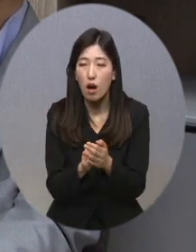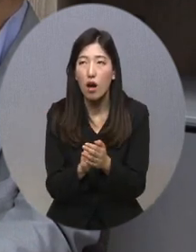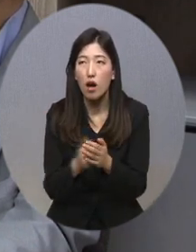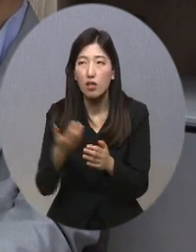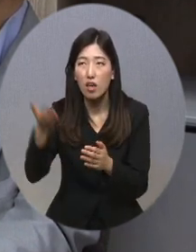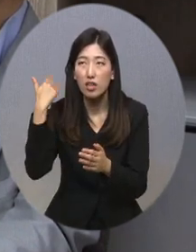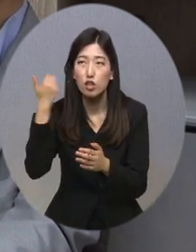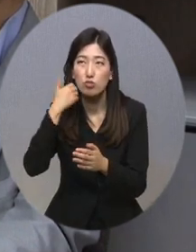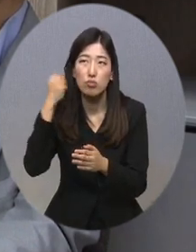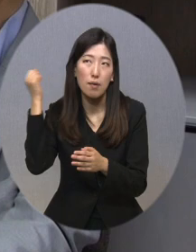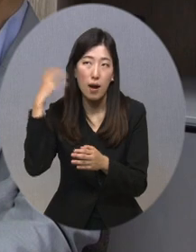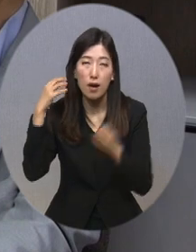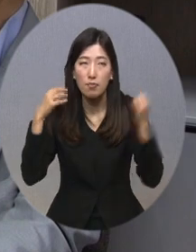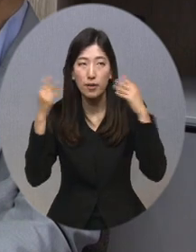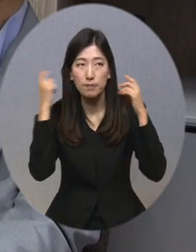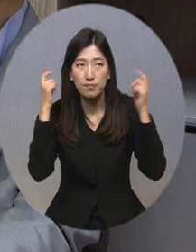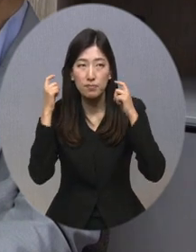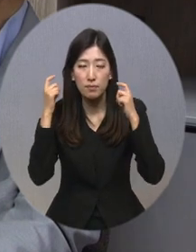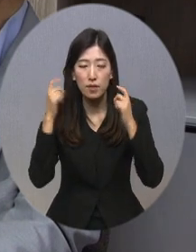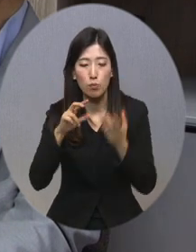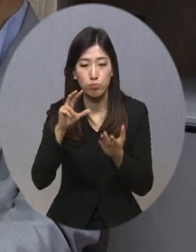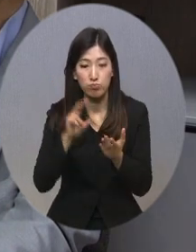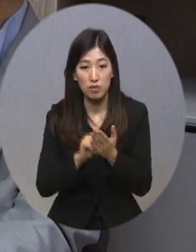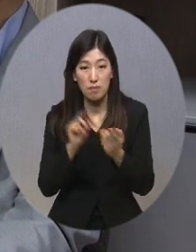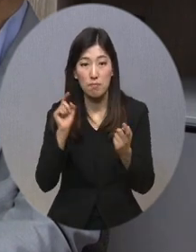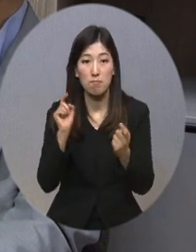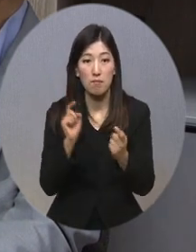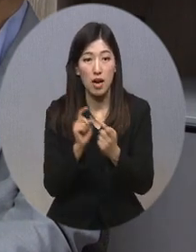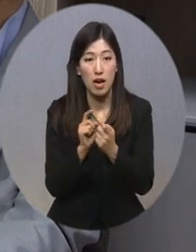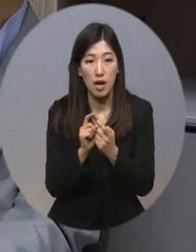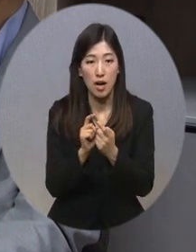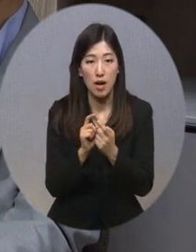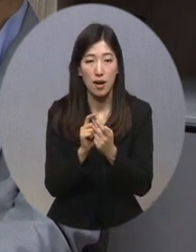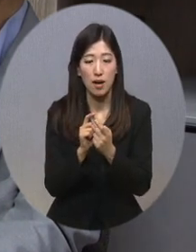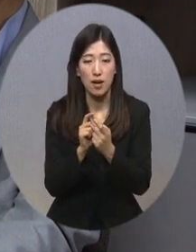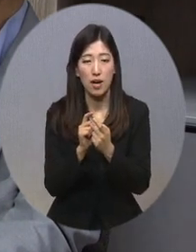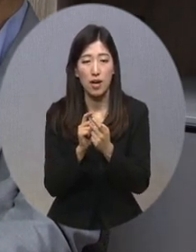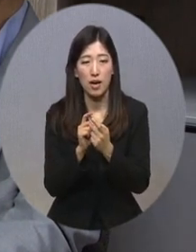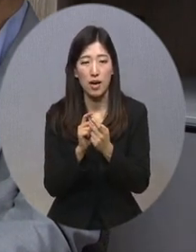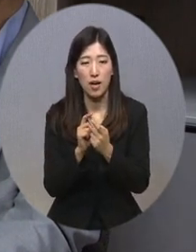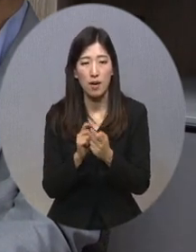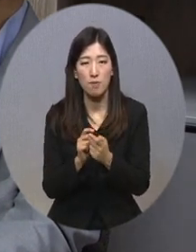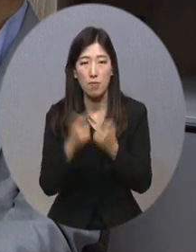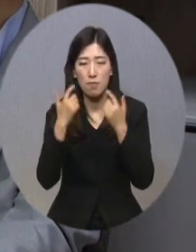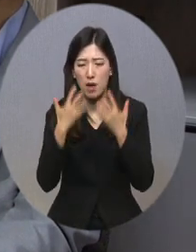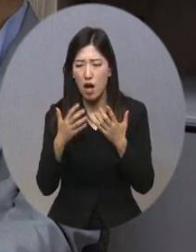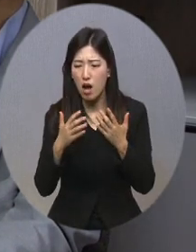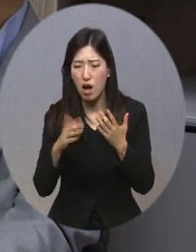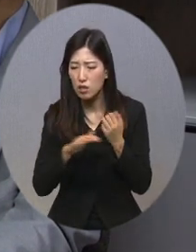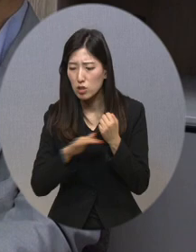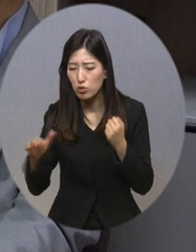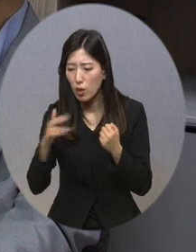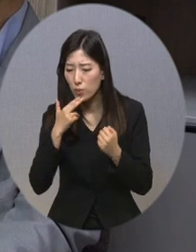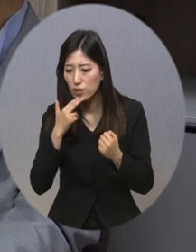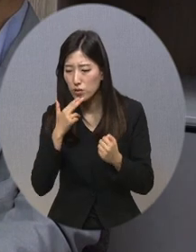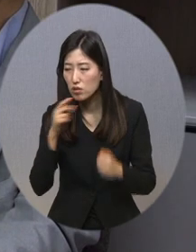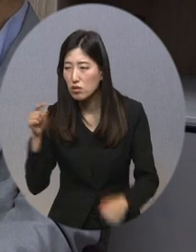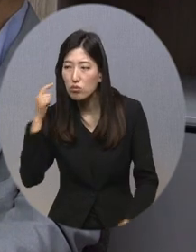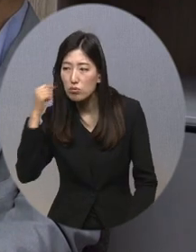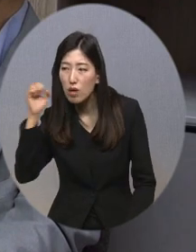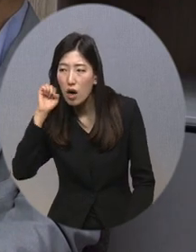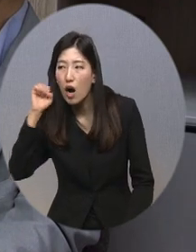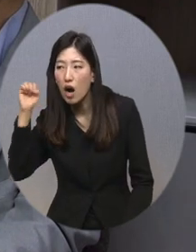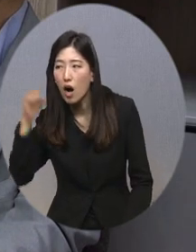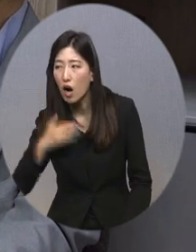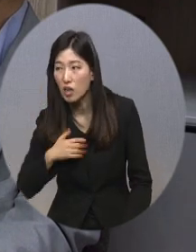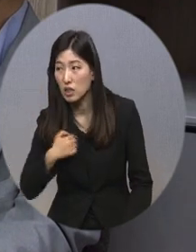거로 아 이렇게 뭔가 문제가 봉착하면 또 주변 그 이렇게 뭔가 정확한 지침이 없이 그렇게 하는 거다 이렇게